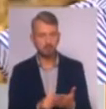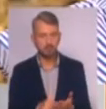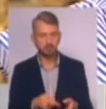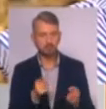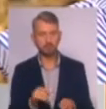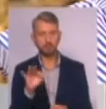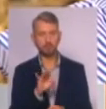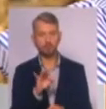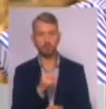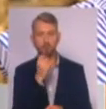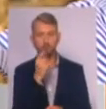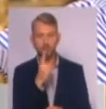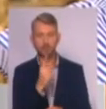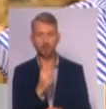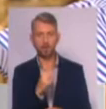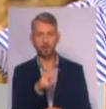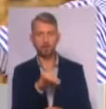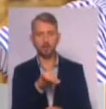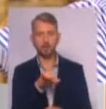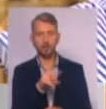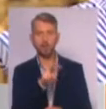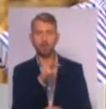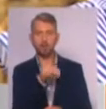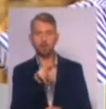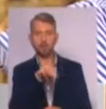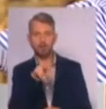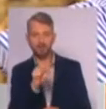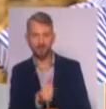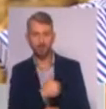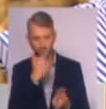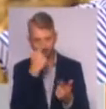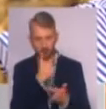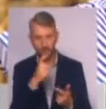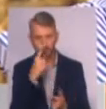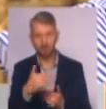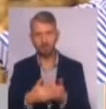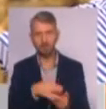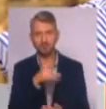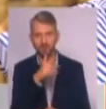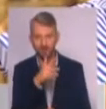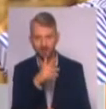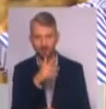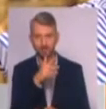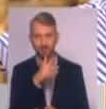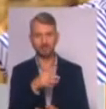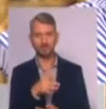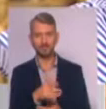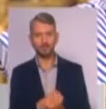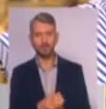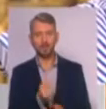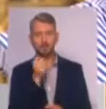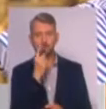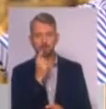стосовно парку Людмила, я хочу анонсувати, що найближчим часом, насправді,